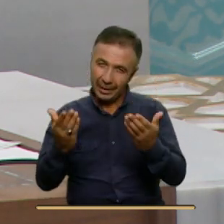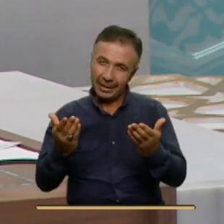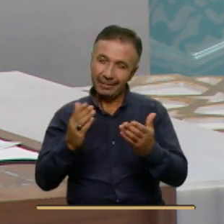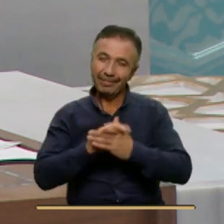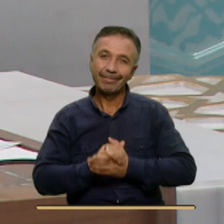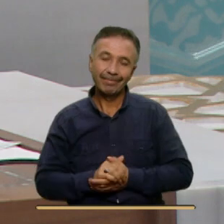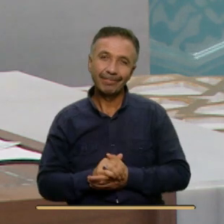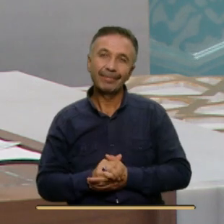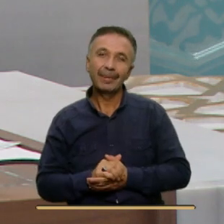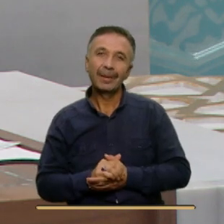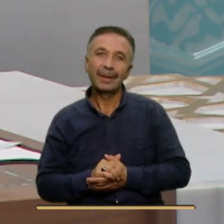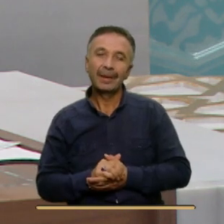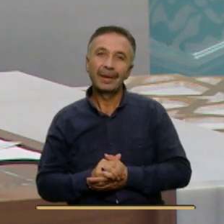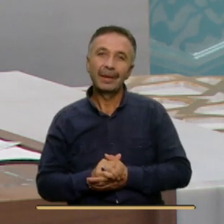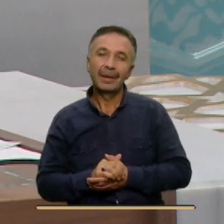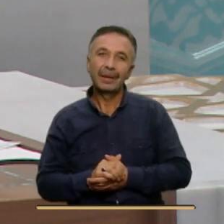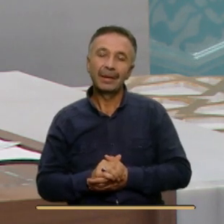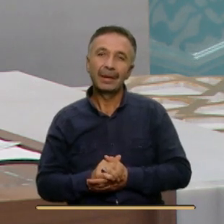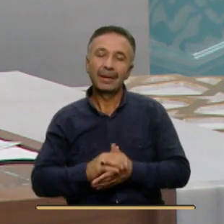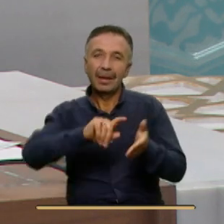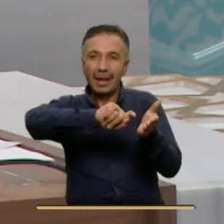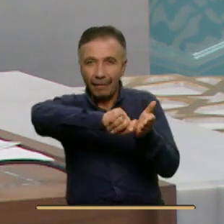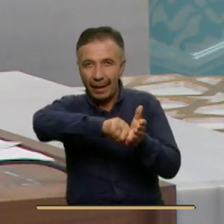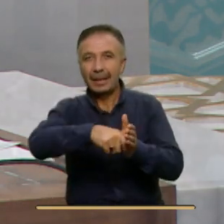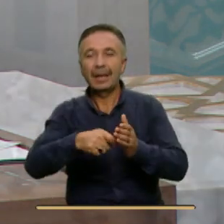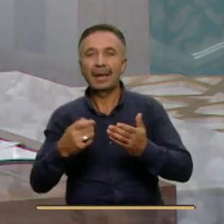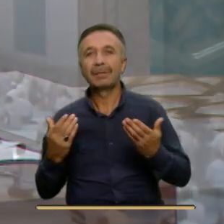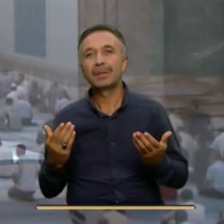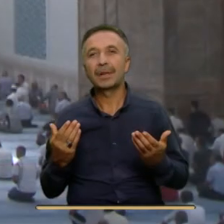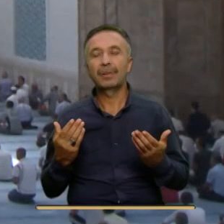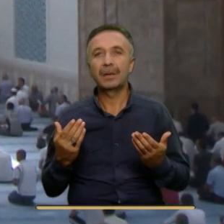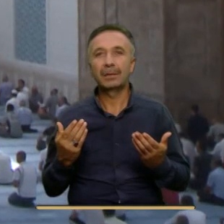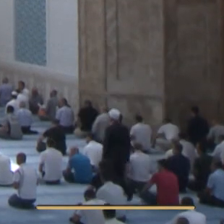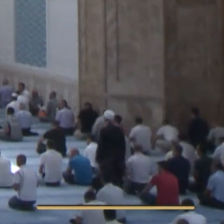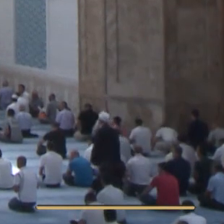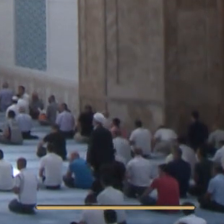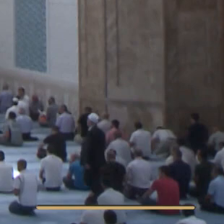وصحبه أجمعين والحمد لله رب العالمين. الفاتحة مع الصلوات.